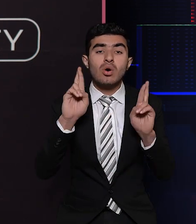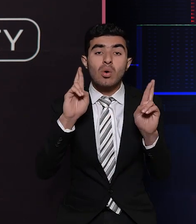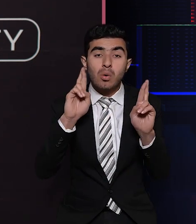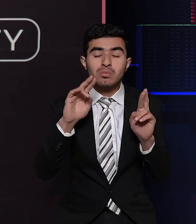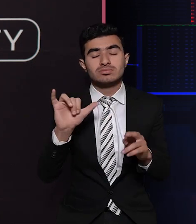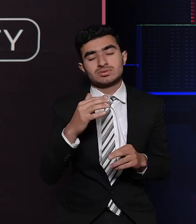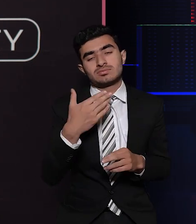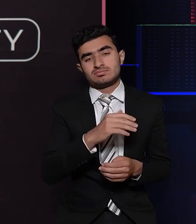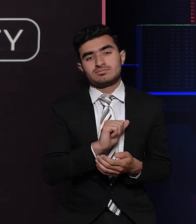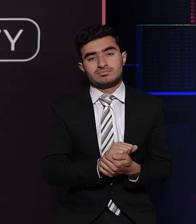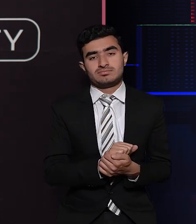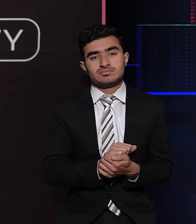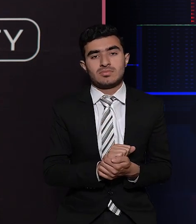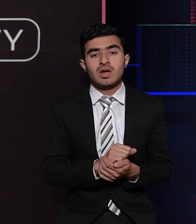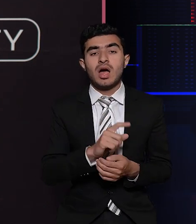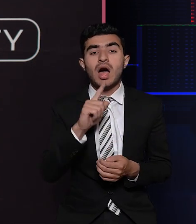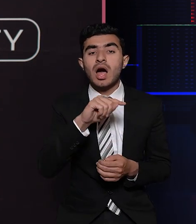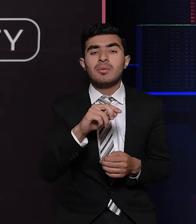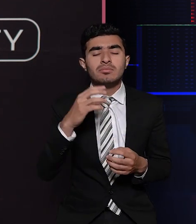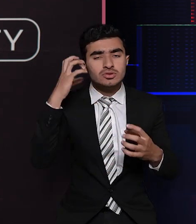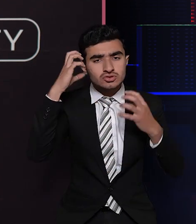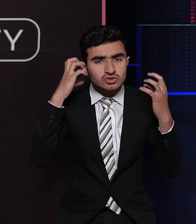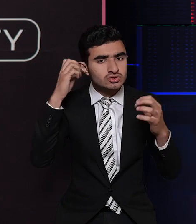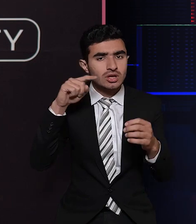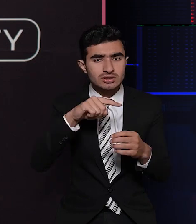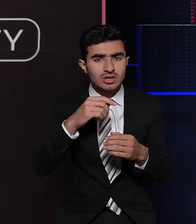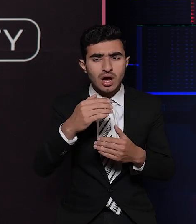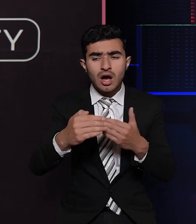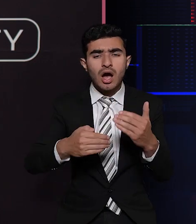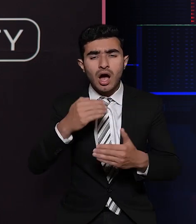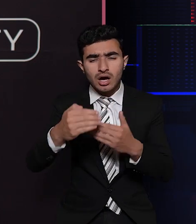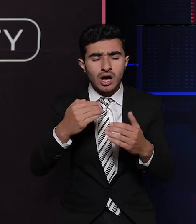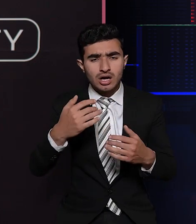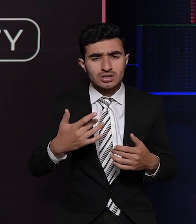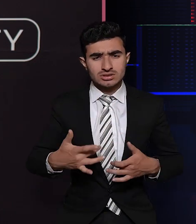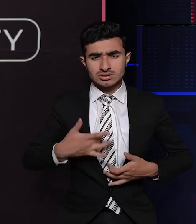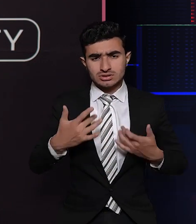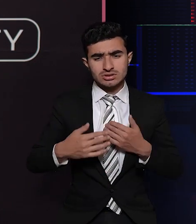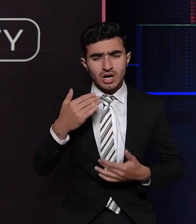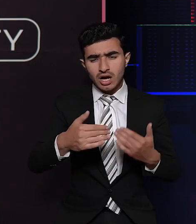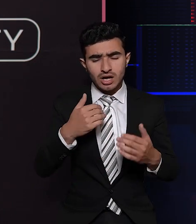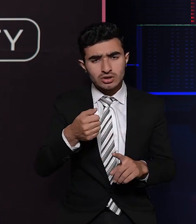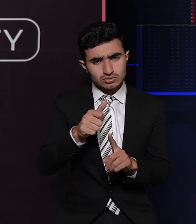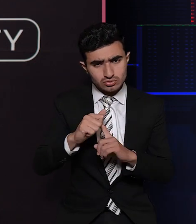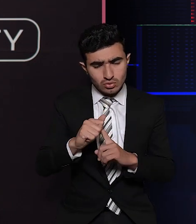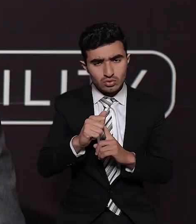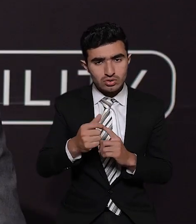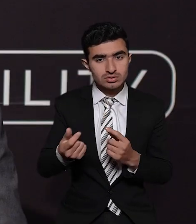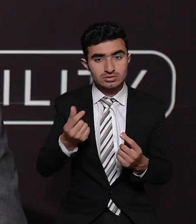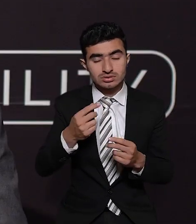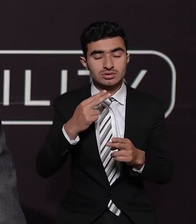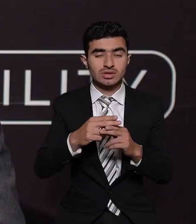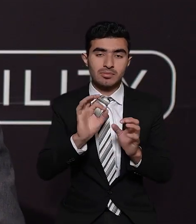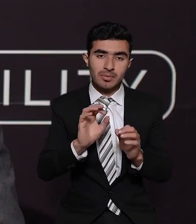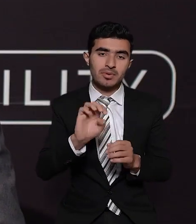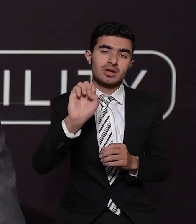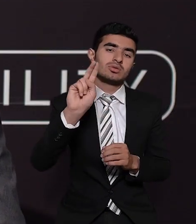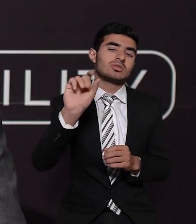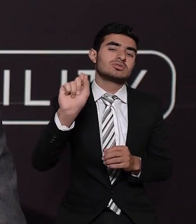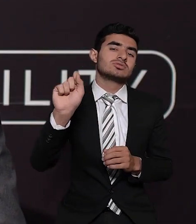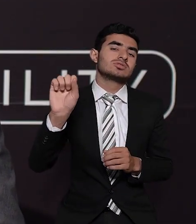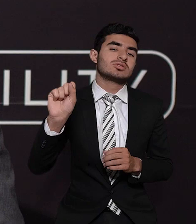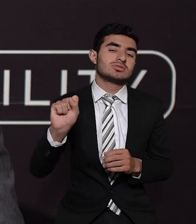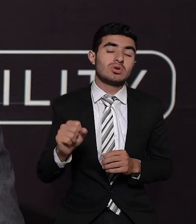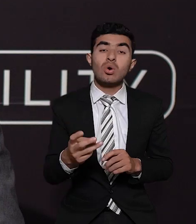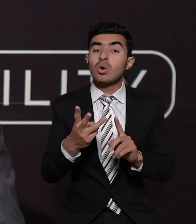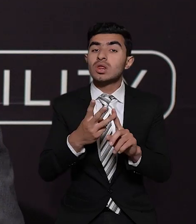امید کا نام ہے. یہ وہ سٹریس ہوتا ہے جو آپ کو آگے بڑھنے کے لیے موٹیویٹ کرتا ہے. اور اس کے ساتھ ساتھ